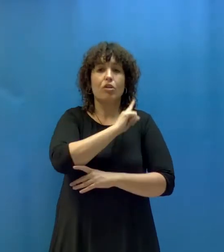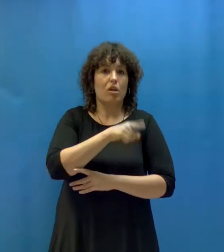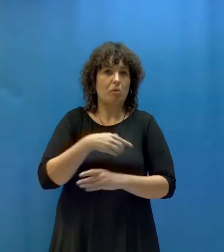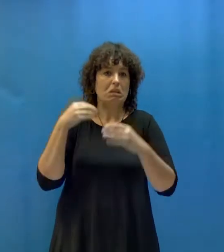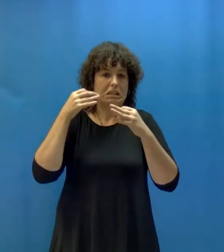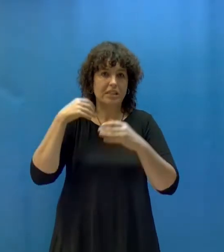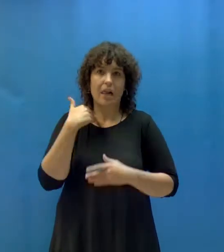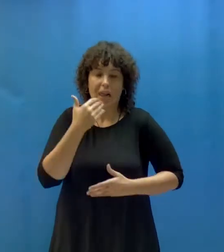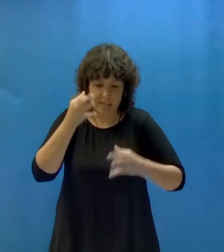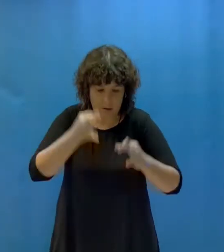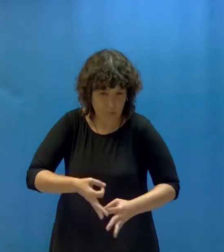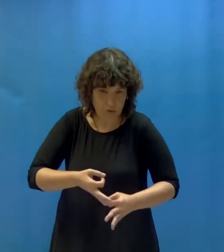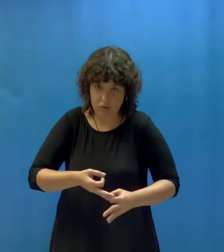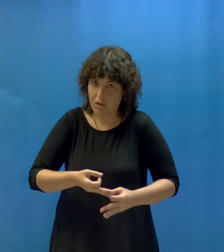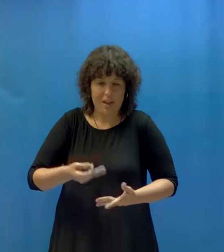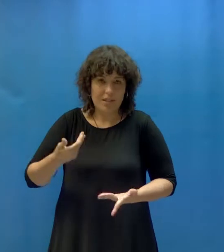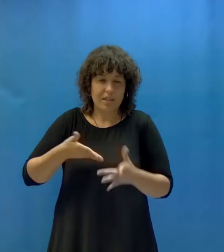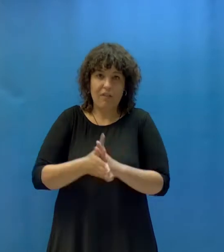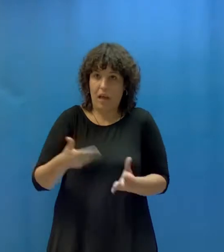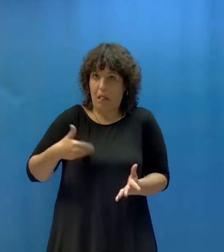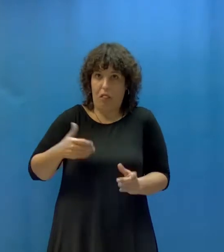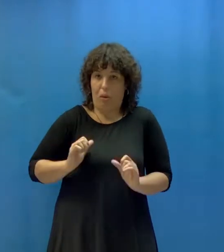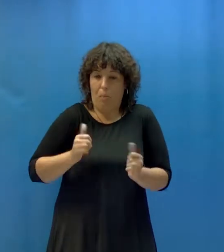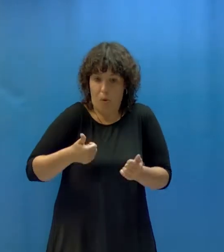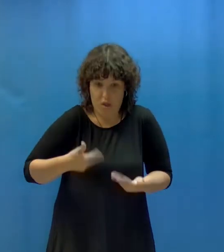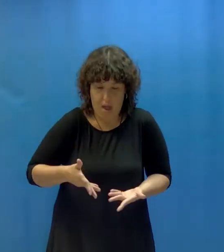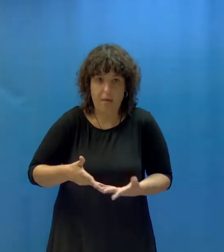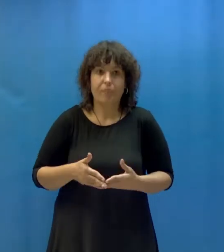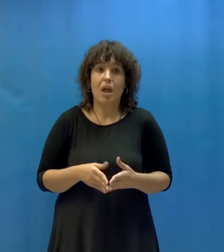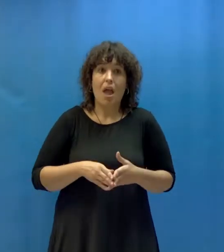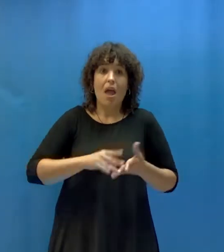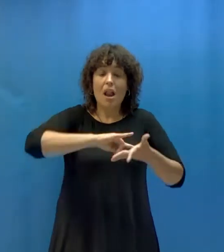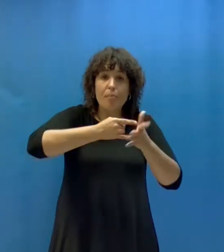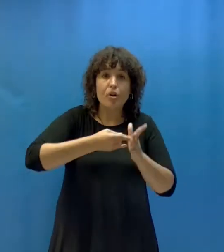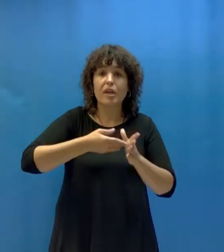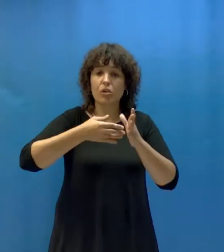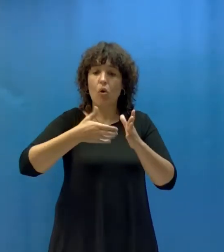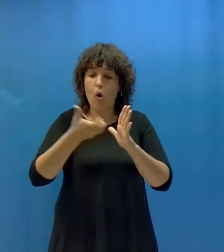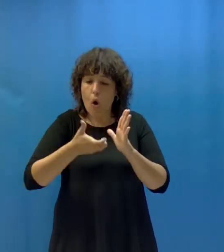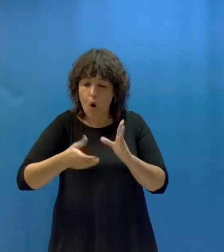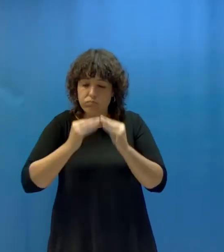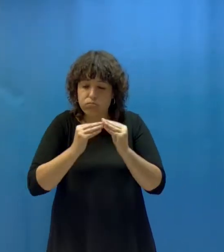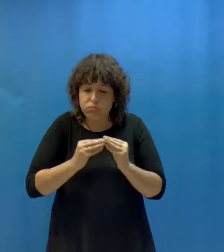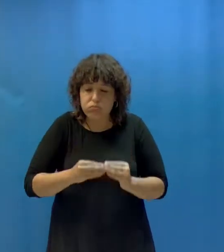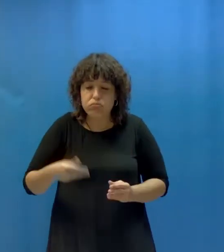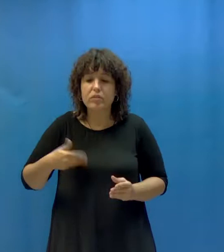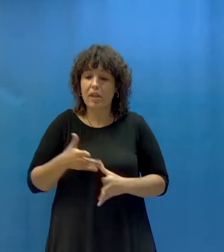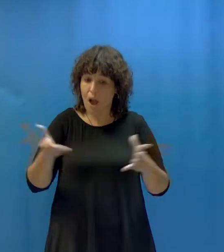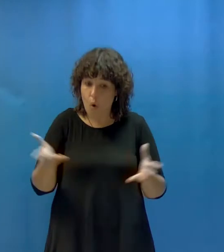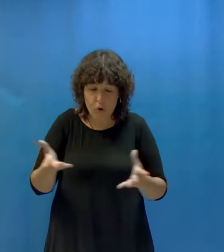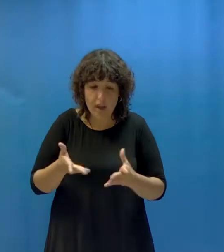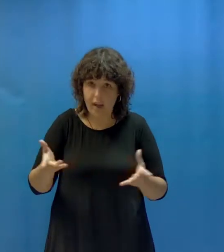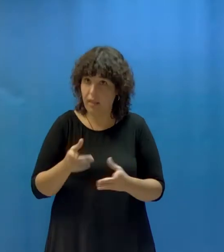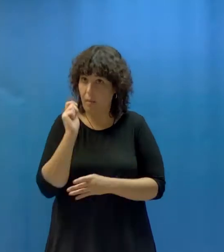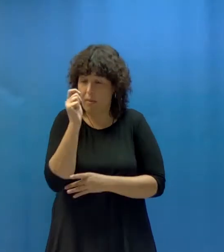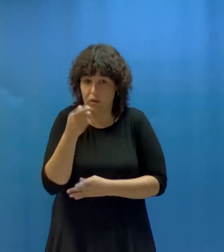que es comença a executar. De fet, tots sabem que amb el projecte ja redactat i sent una d'aquestes prioritats d'urgència per al Patronat,